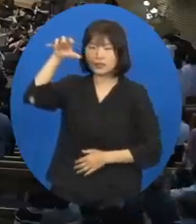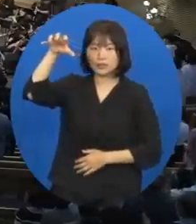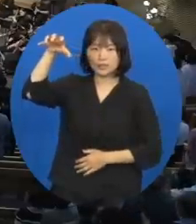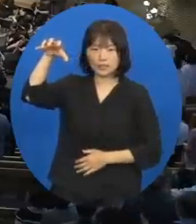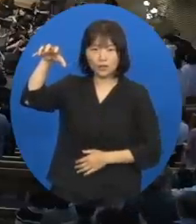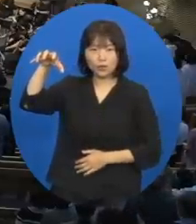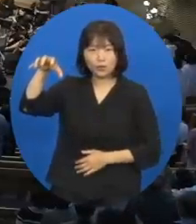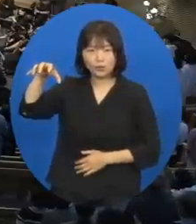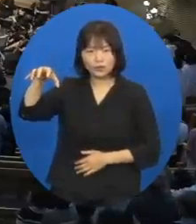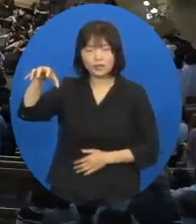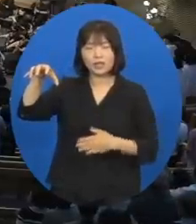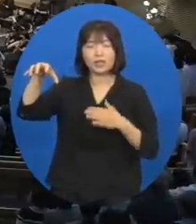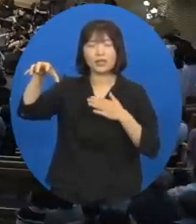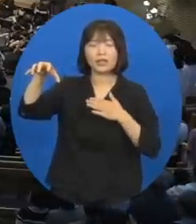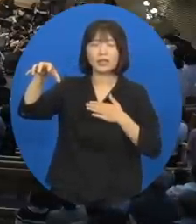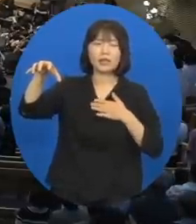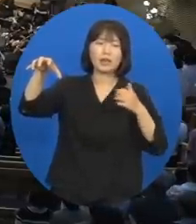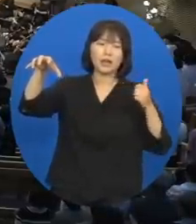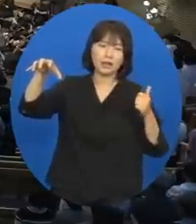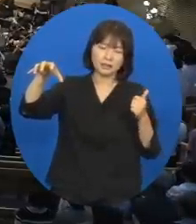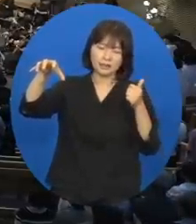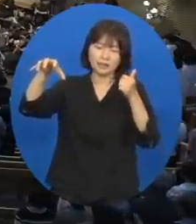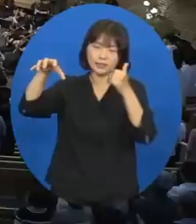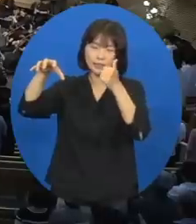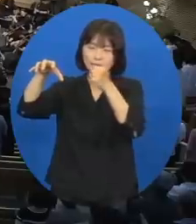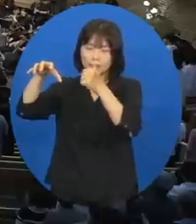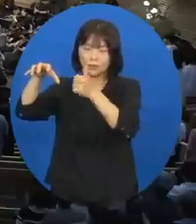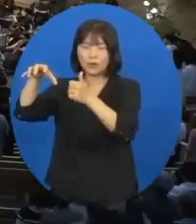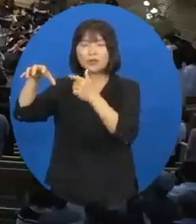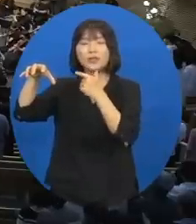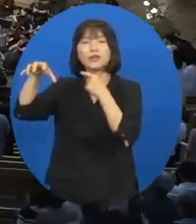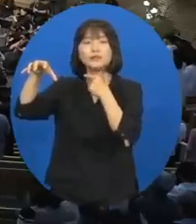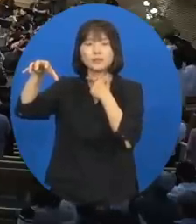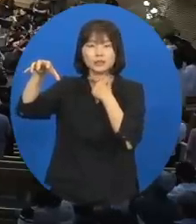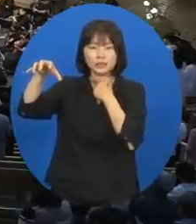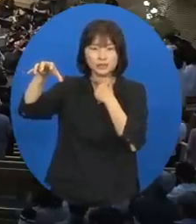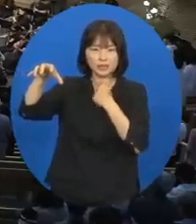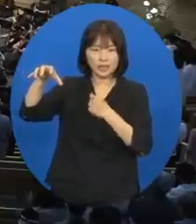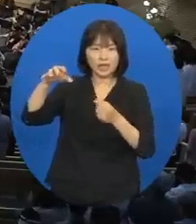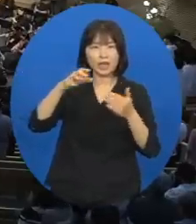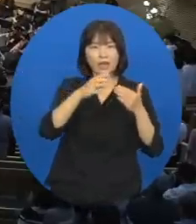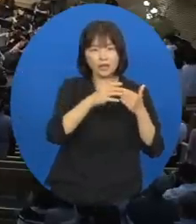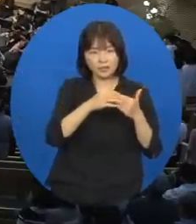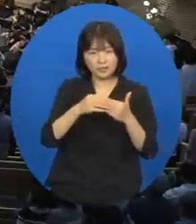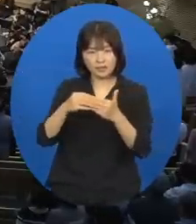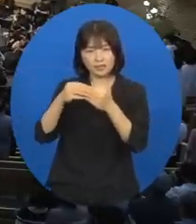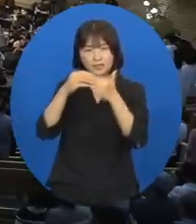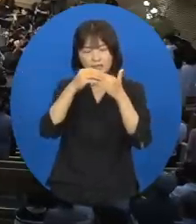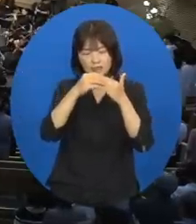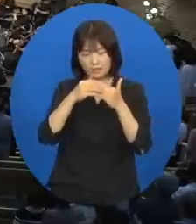뜻하신 그곳에 나 있기 원합니다.